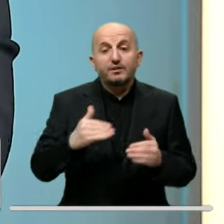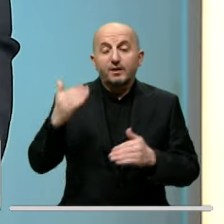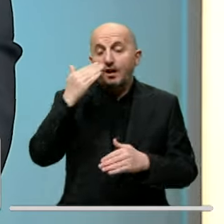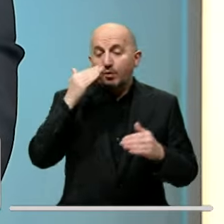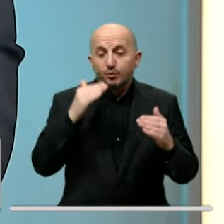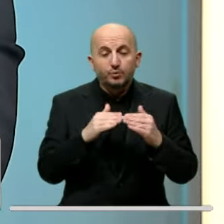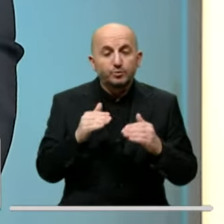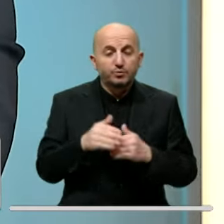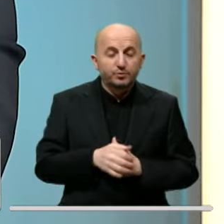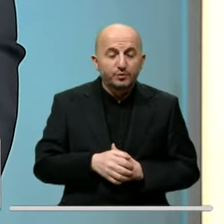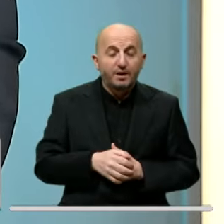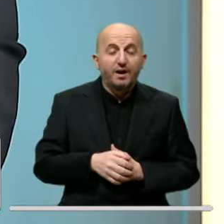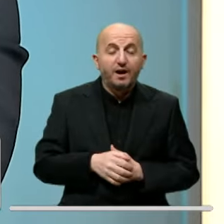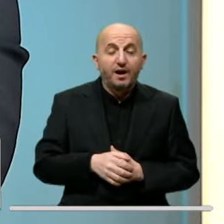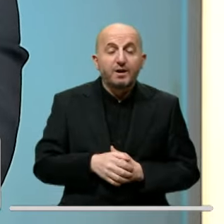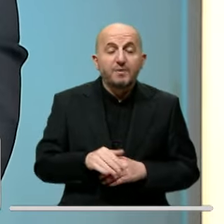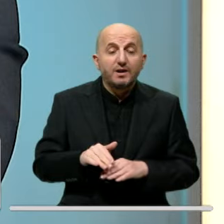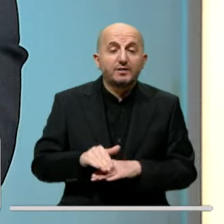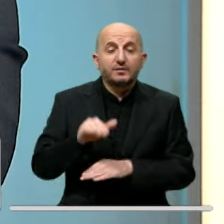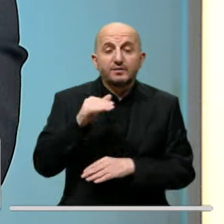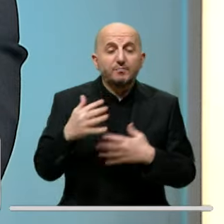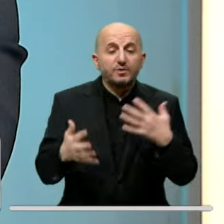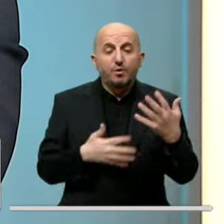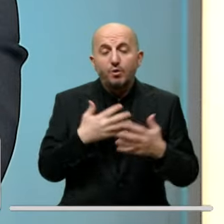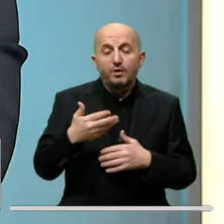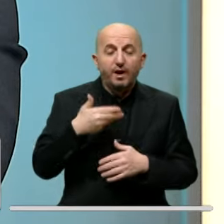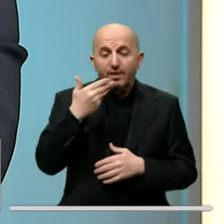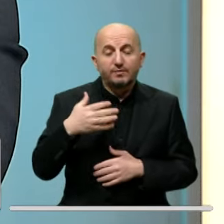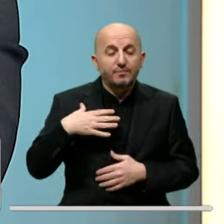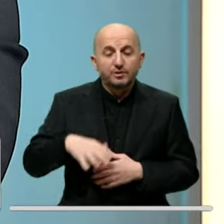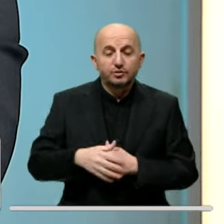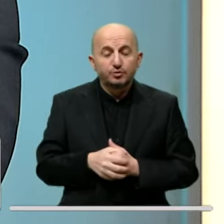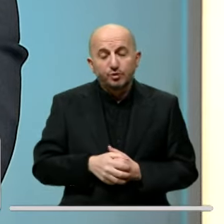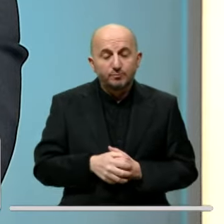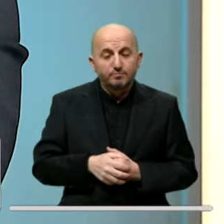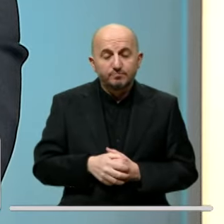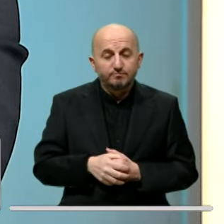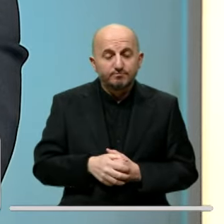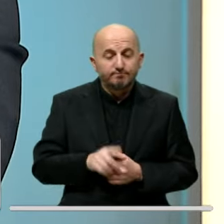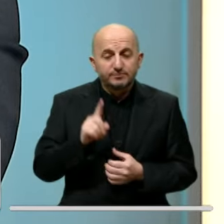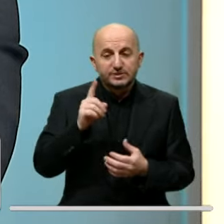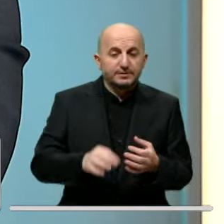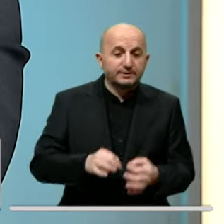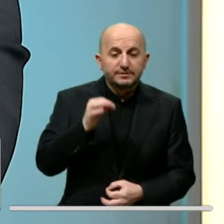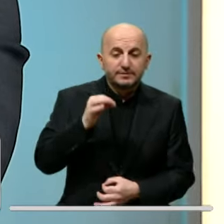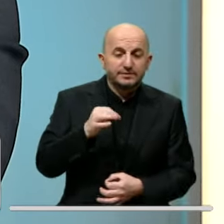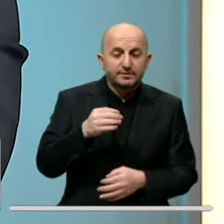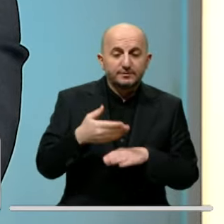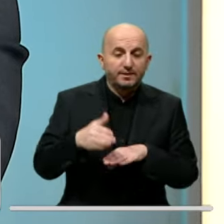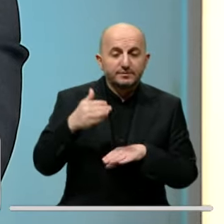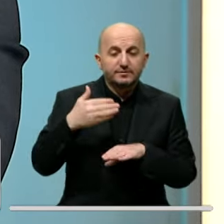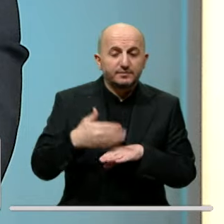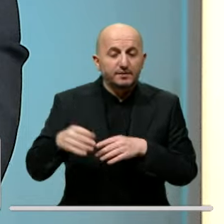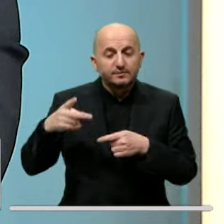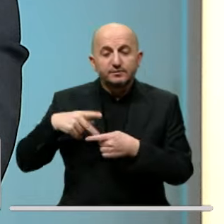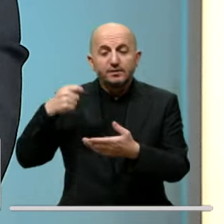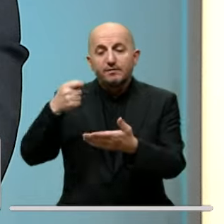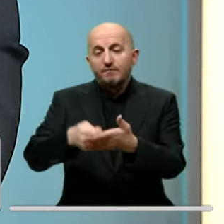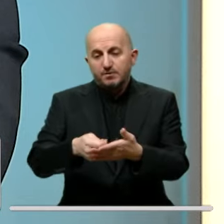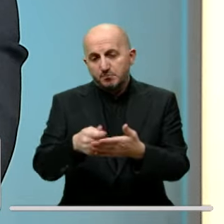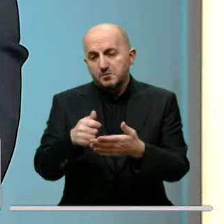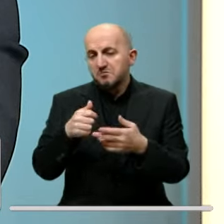uygundur. Şimdi yaşanan bir olayı zikretmek istiyorum. Şimdi bir insan taksit zekat verebilir